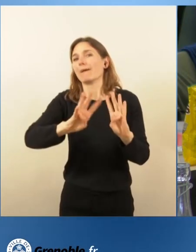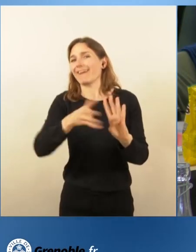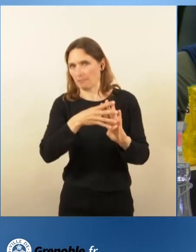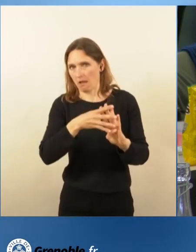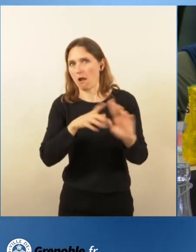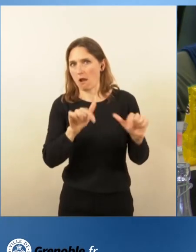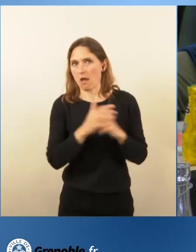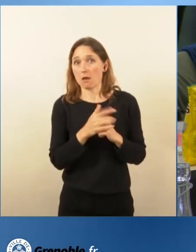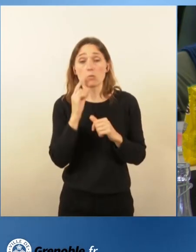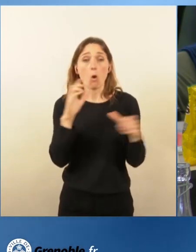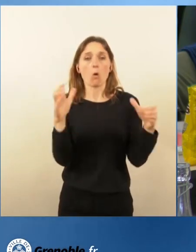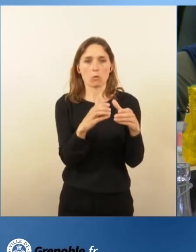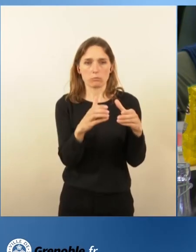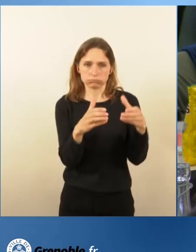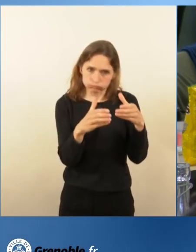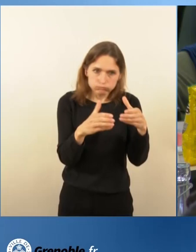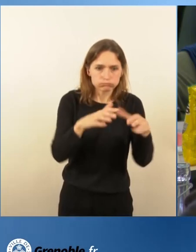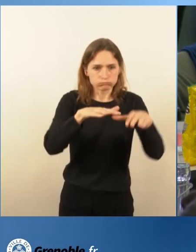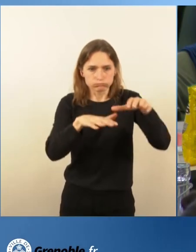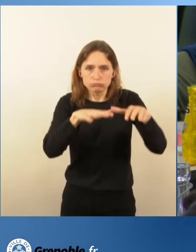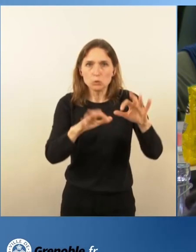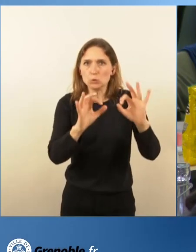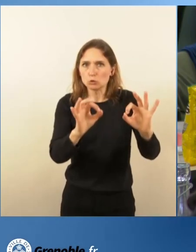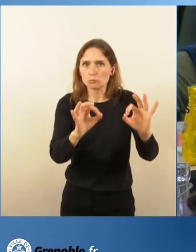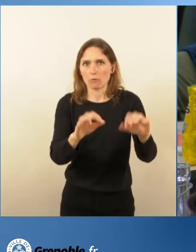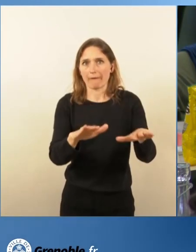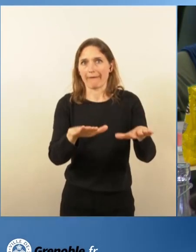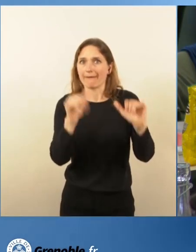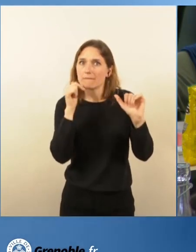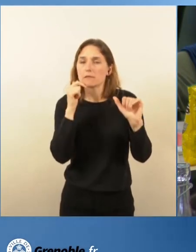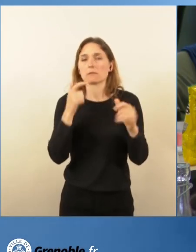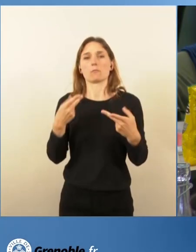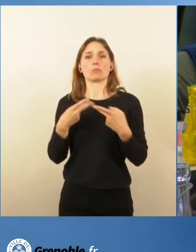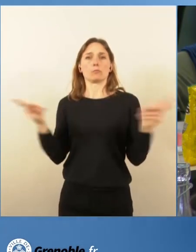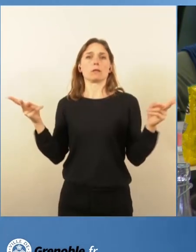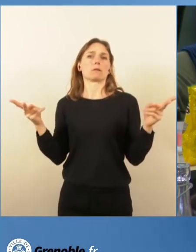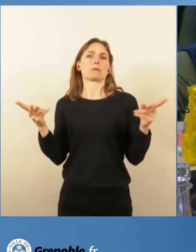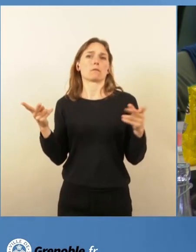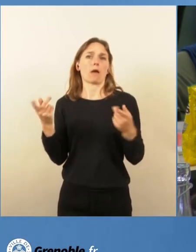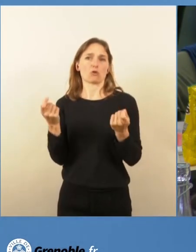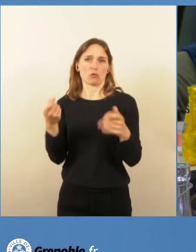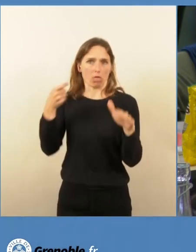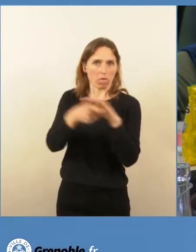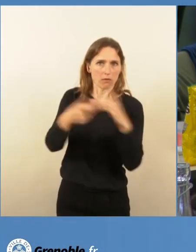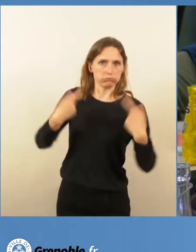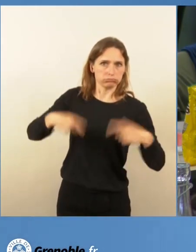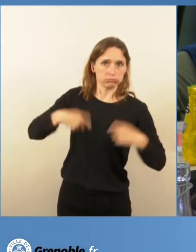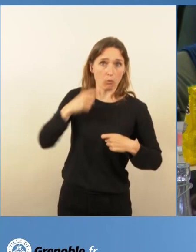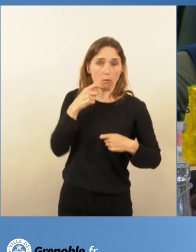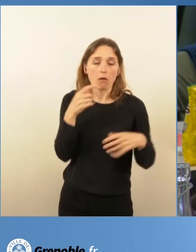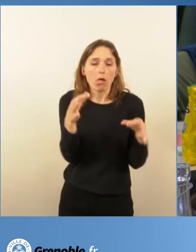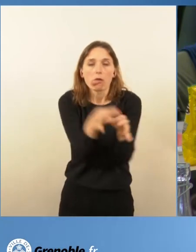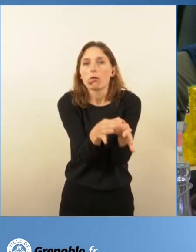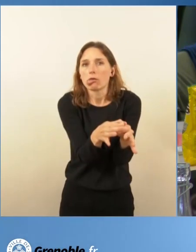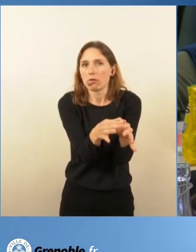soit d'une taille moyenne correcte et pour ne pas donner de l'argent public pour des groupes d'enfants qui soient trop petits